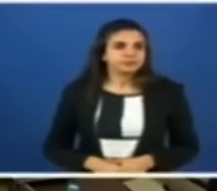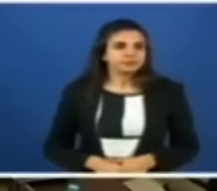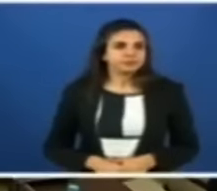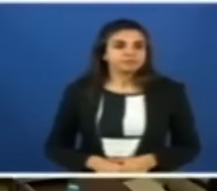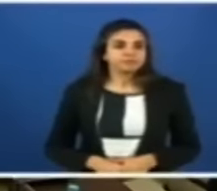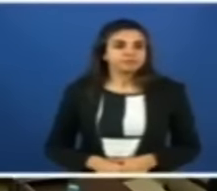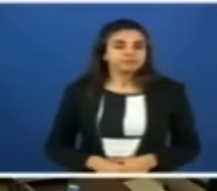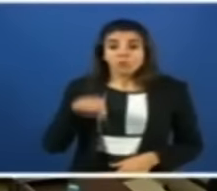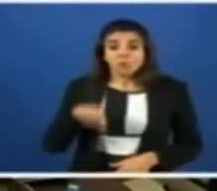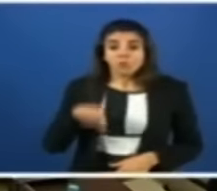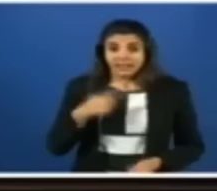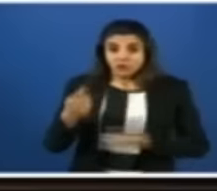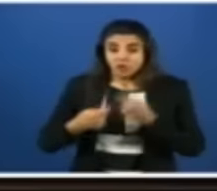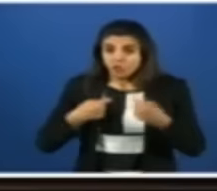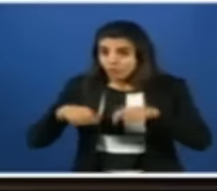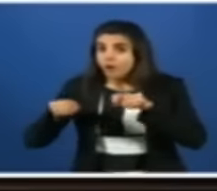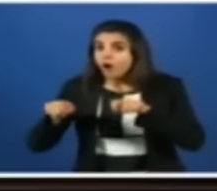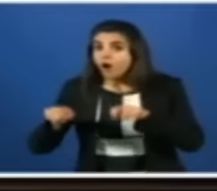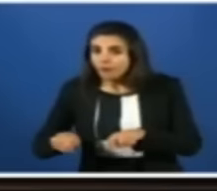Bunları yaparken